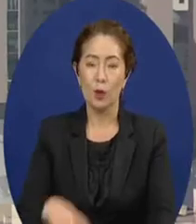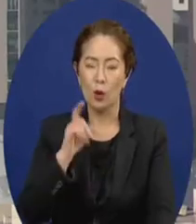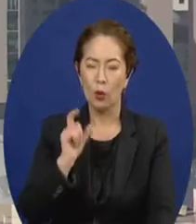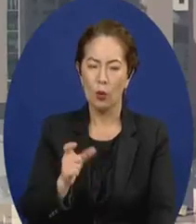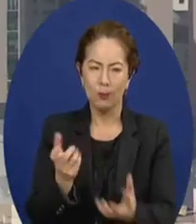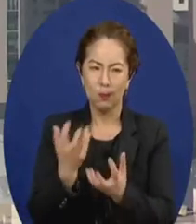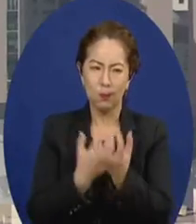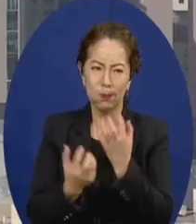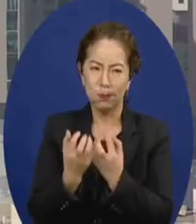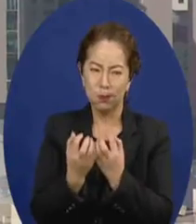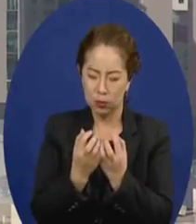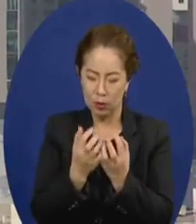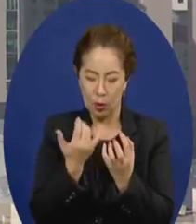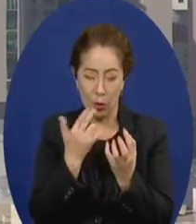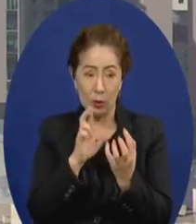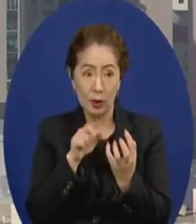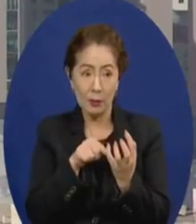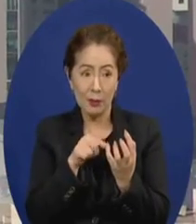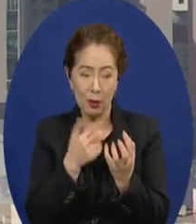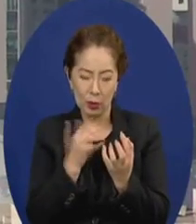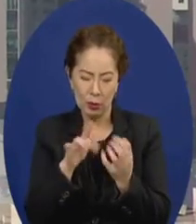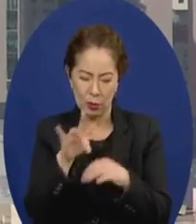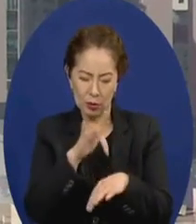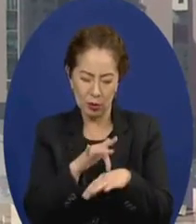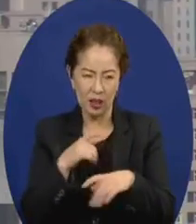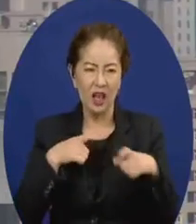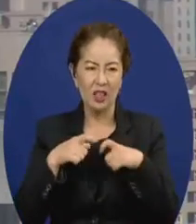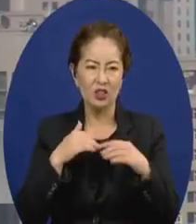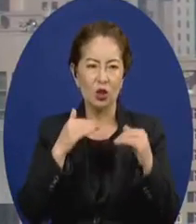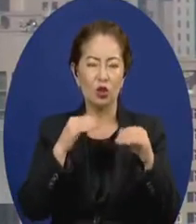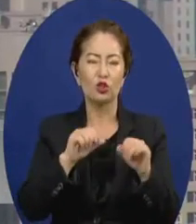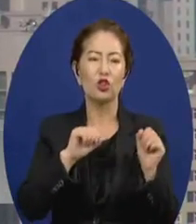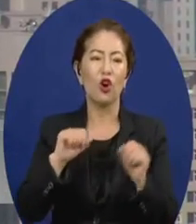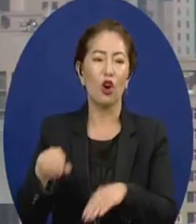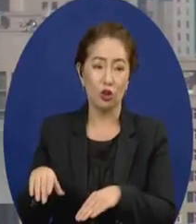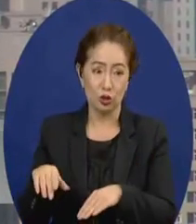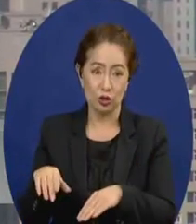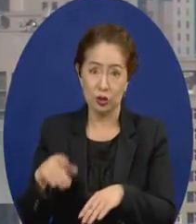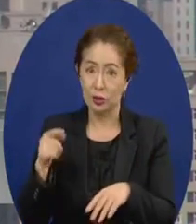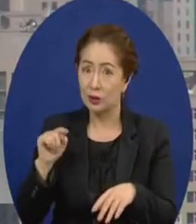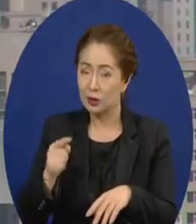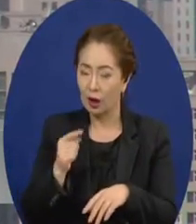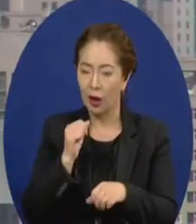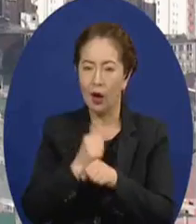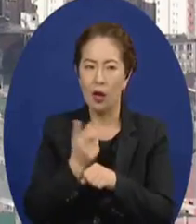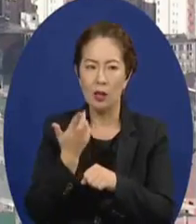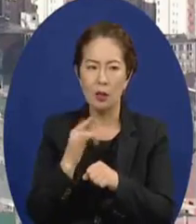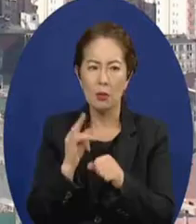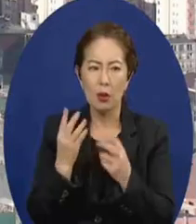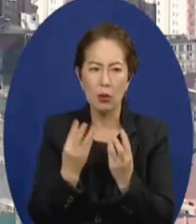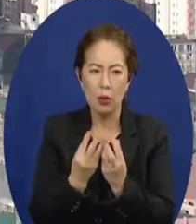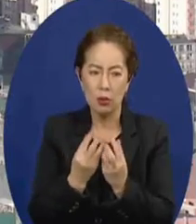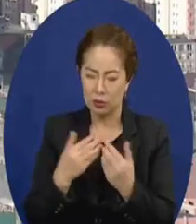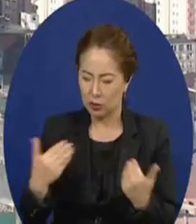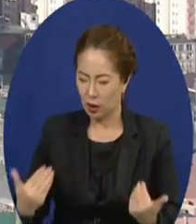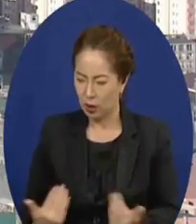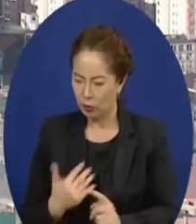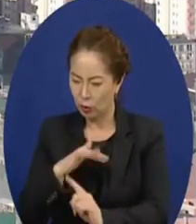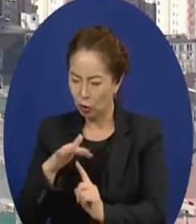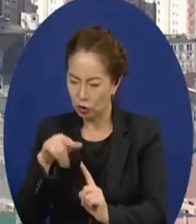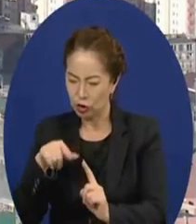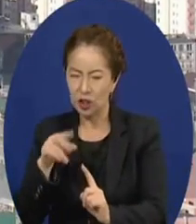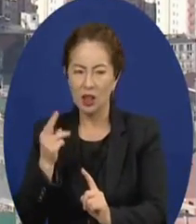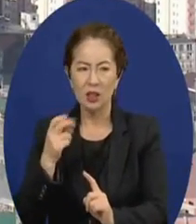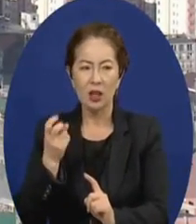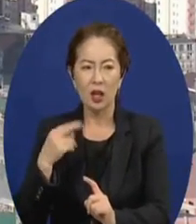Хүн амын хэт төвлөрөл үүссэн Улаанбаатар хотод эдийн засгийн хөгжил бүхэлдээ орхигдсон гэж хэлж болно. Учир нь ажлын байр хомс, амьдрах орчны дэд бүтэц